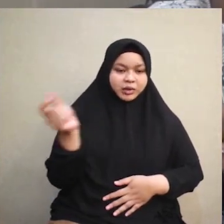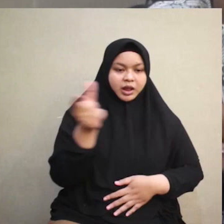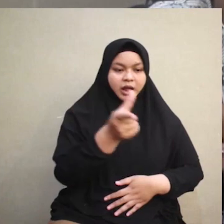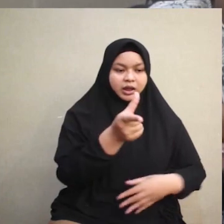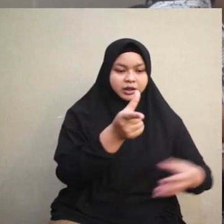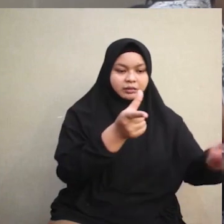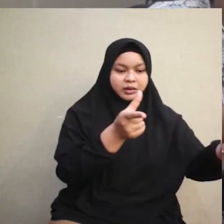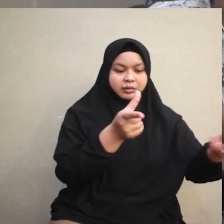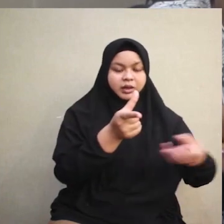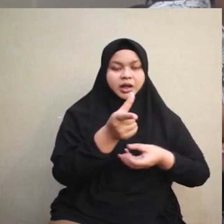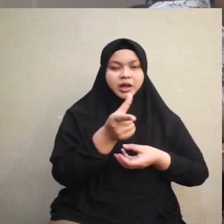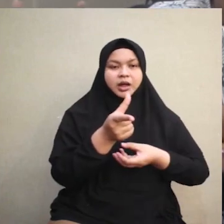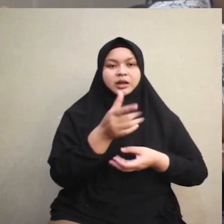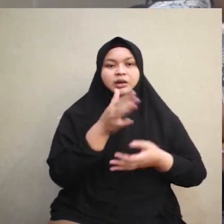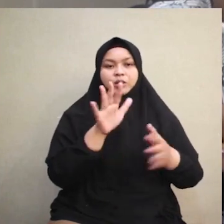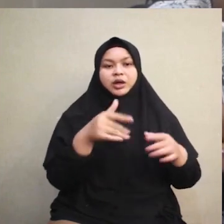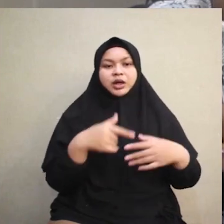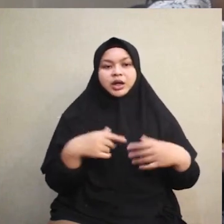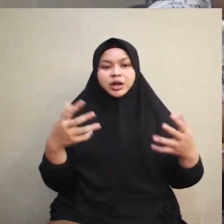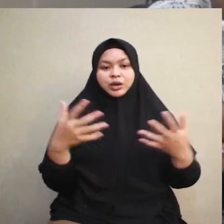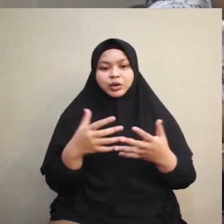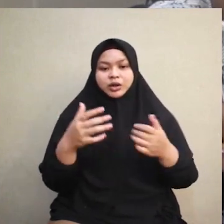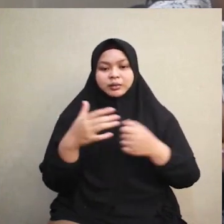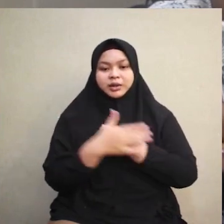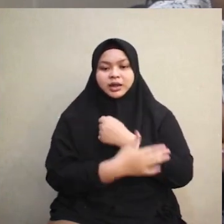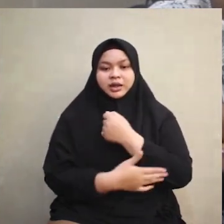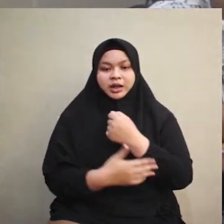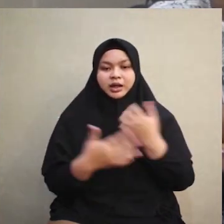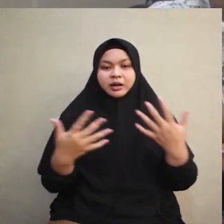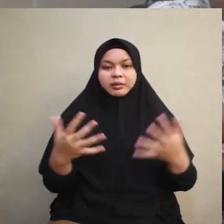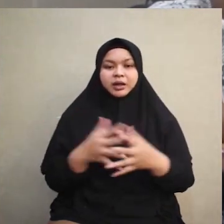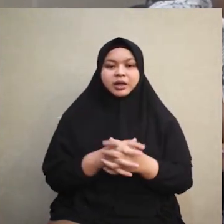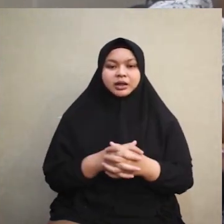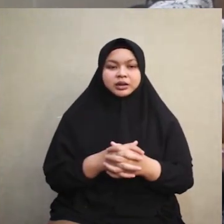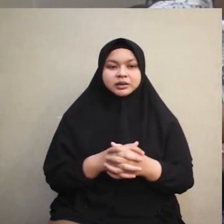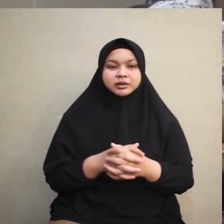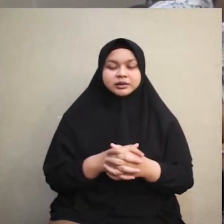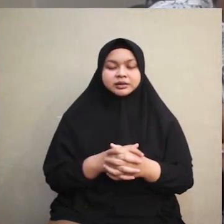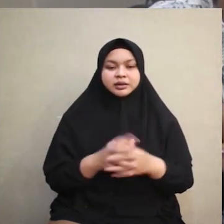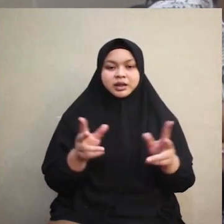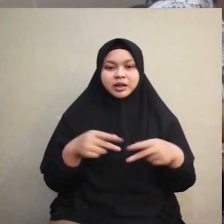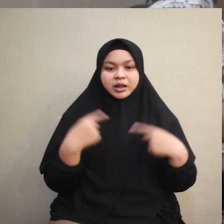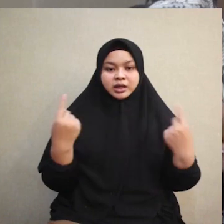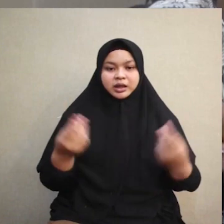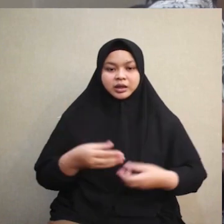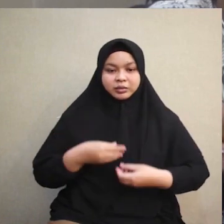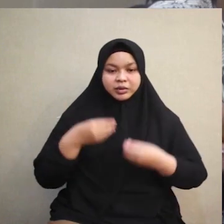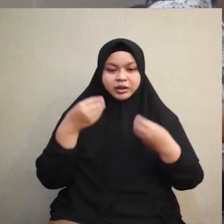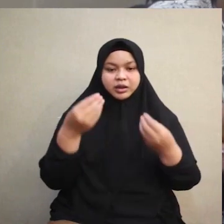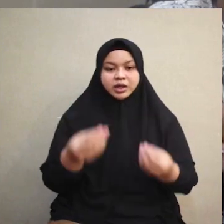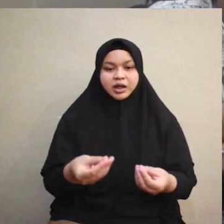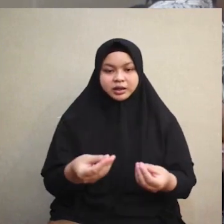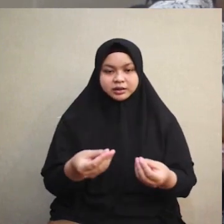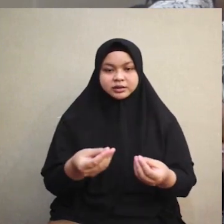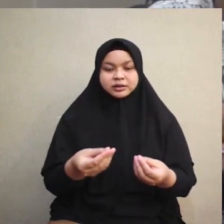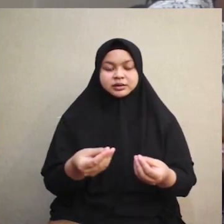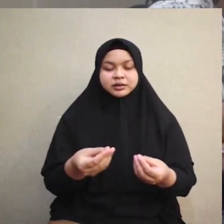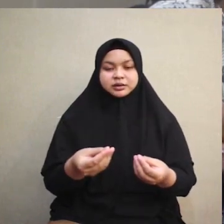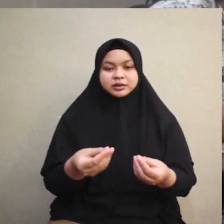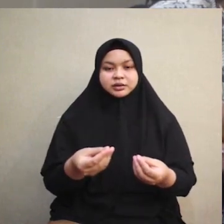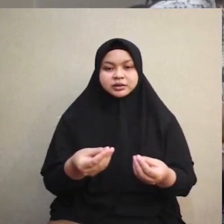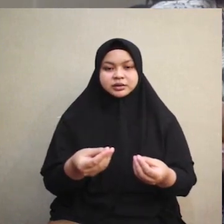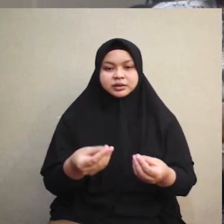hak atas itu nah dalam konteks bernegara kemudian karena kita menyerahkan apa namanya